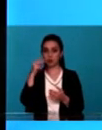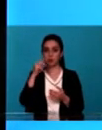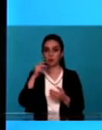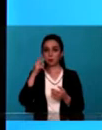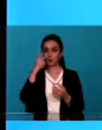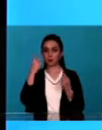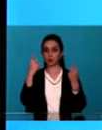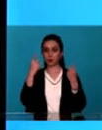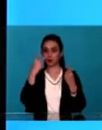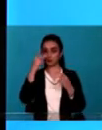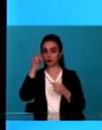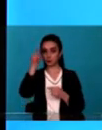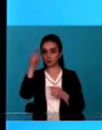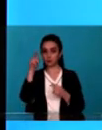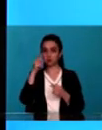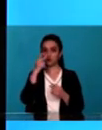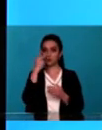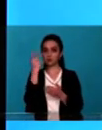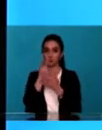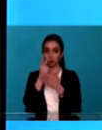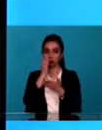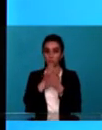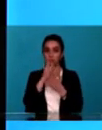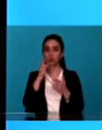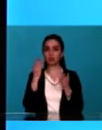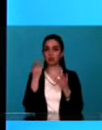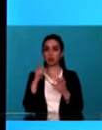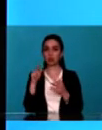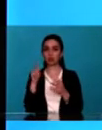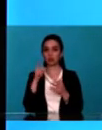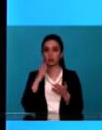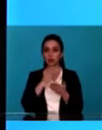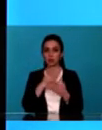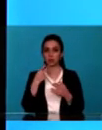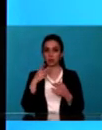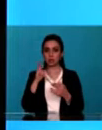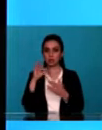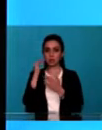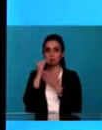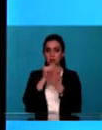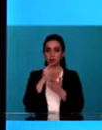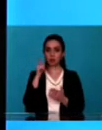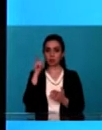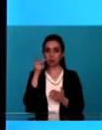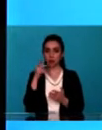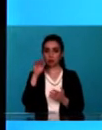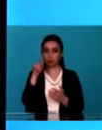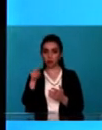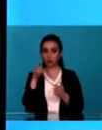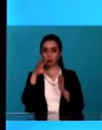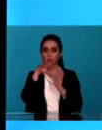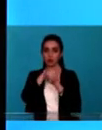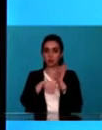Вот более крупно он у вас здесь показан. Значит, для чего нам нужен этот список? Для того, чтобы вводить в